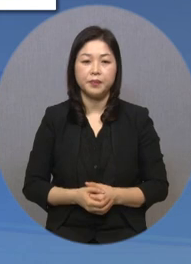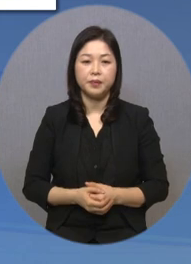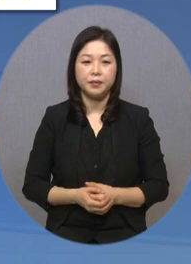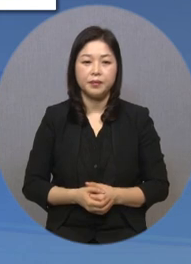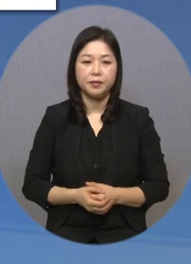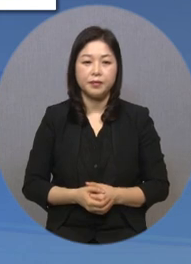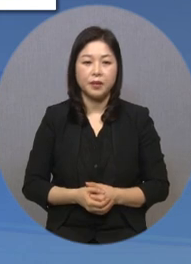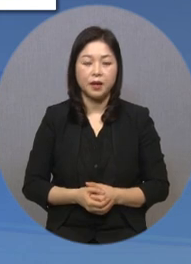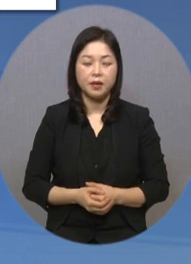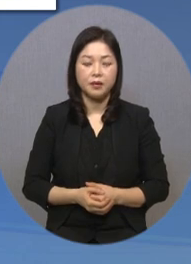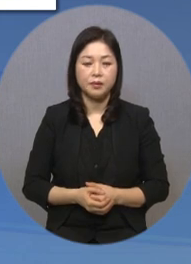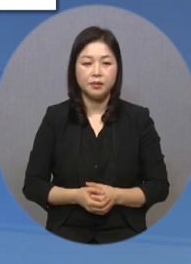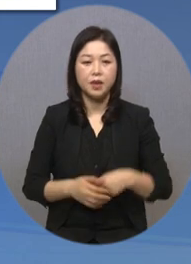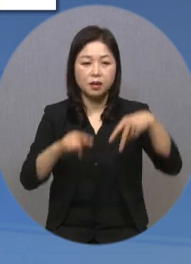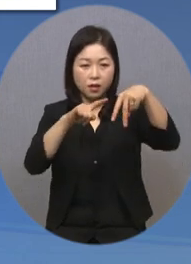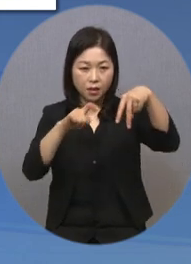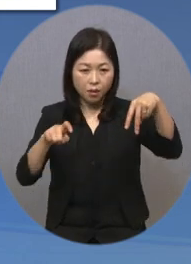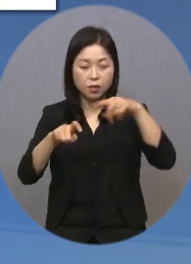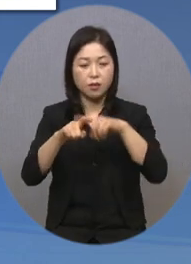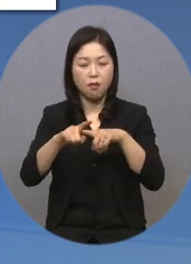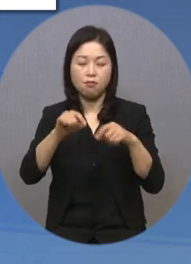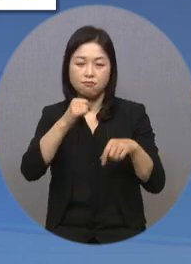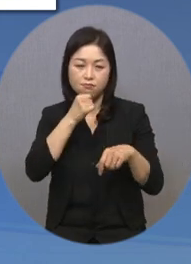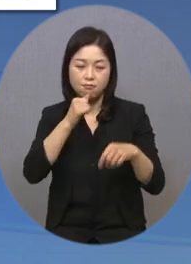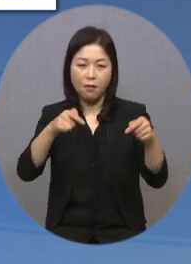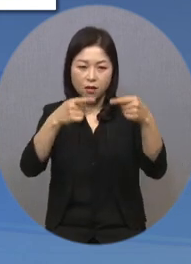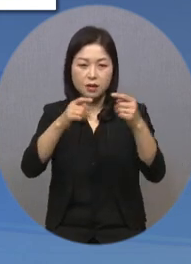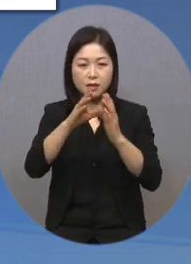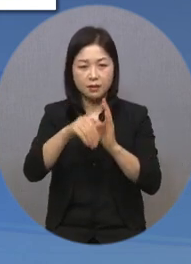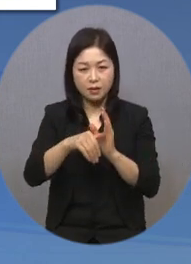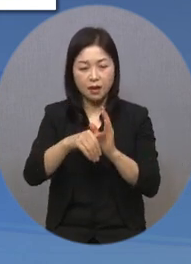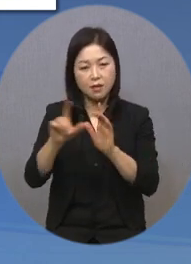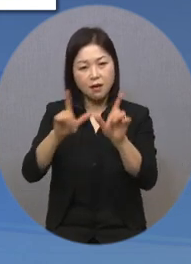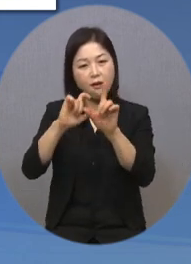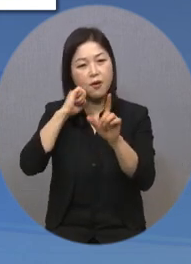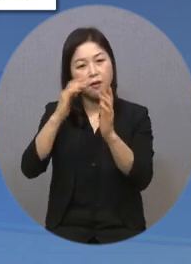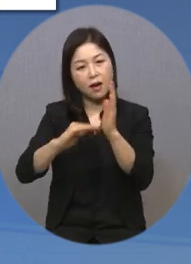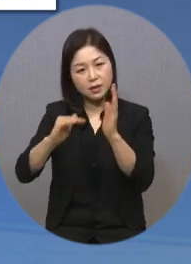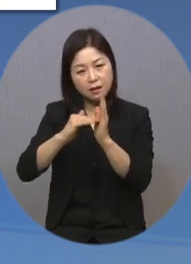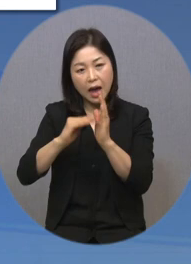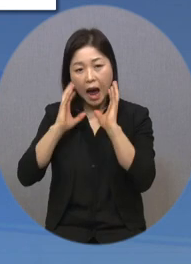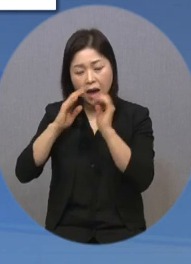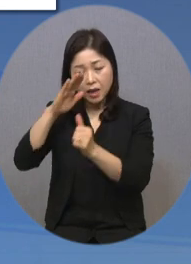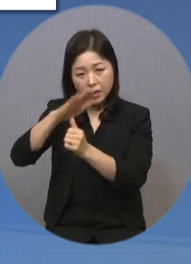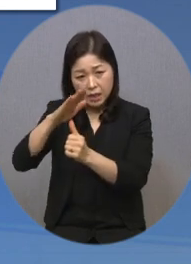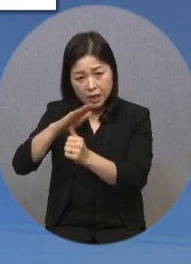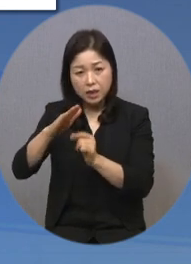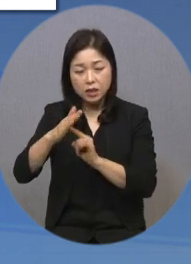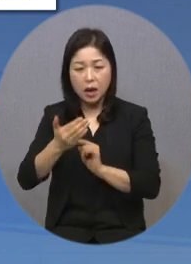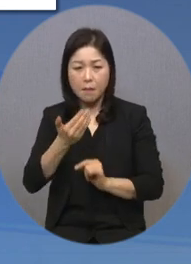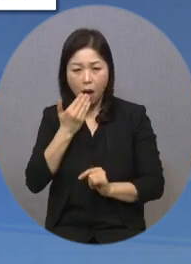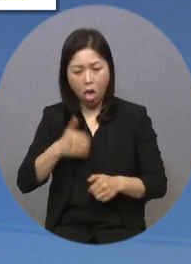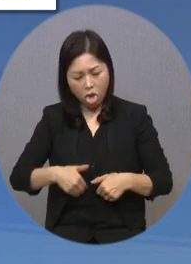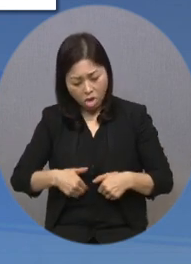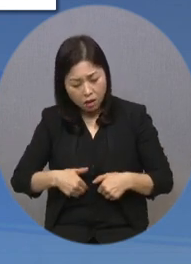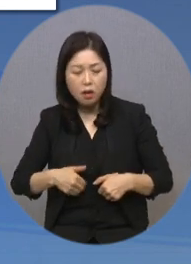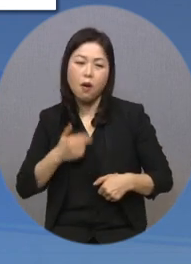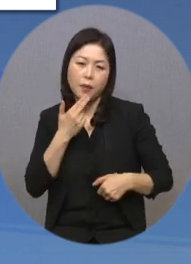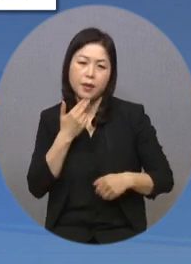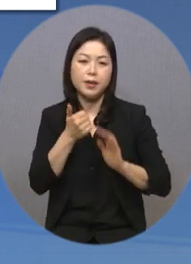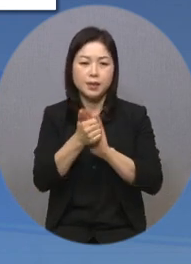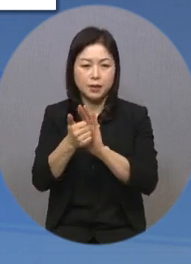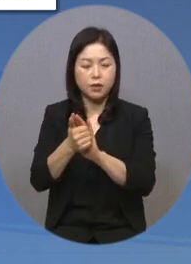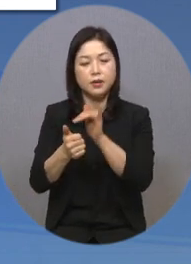서울 서대문구는 설 연휴 기간에 저소득층 가정의 아동이 식사를 거르는 일이 없도록 급식 지원 대책을